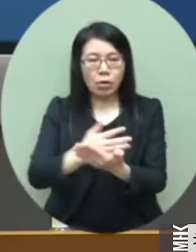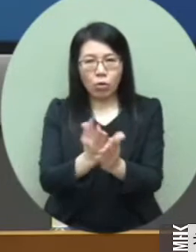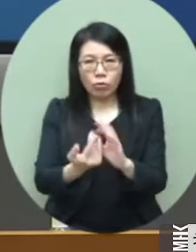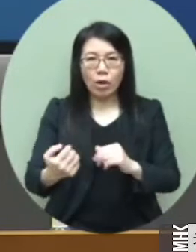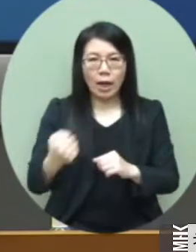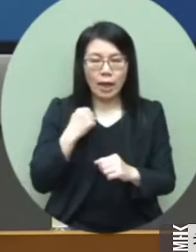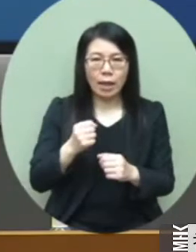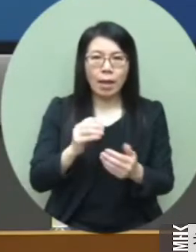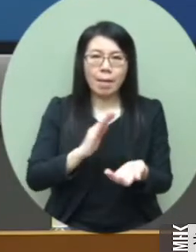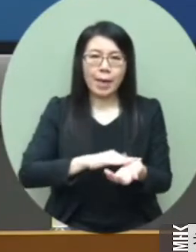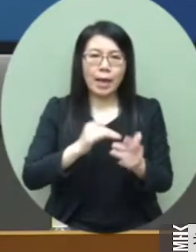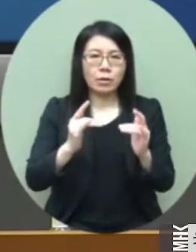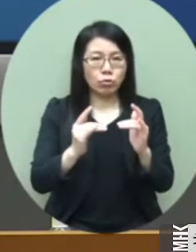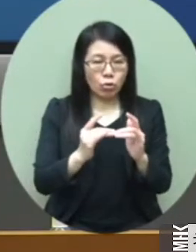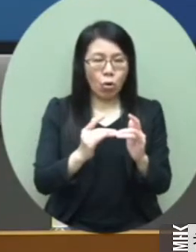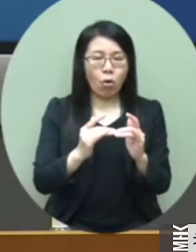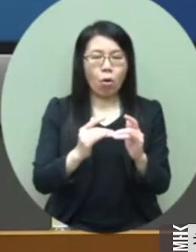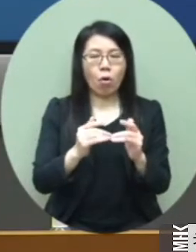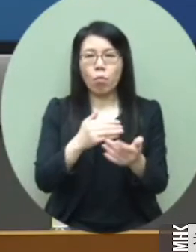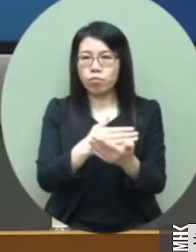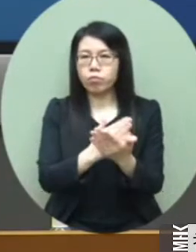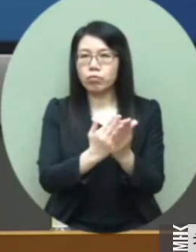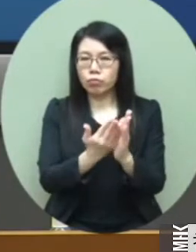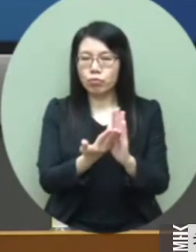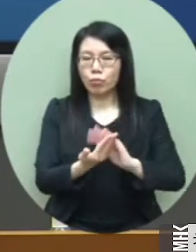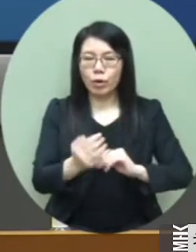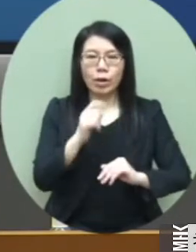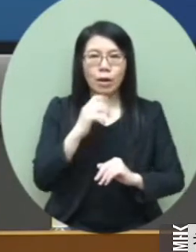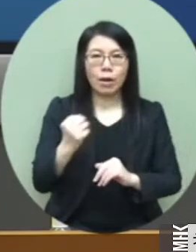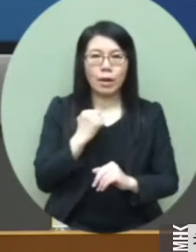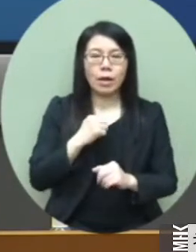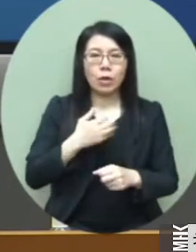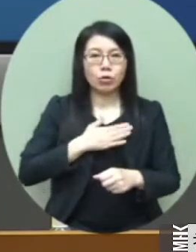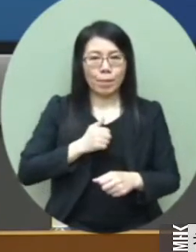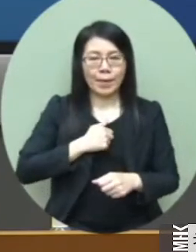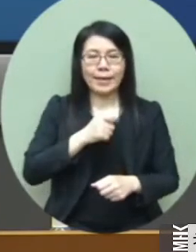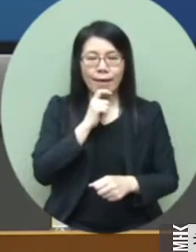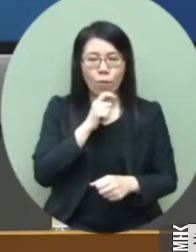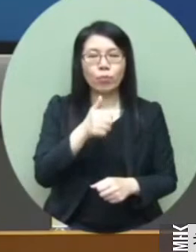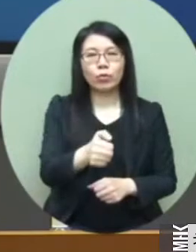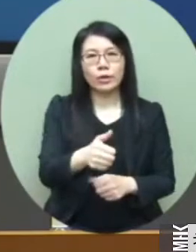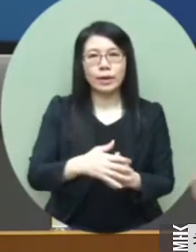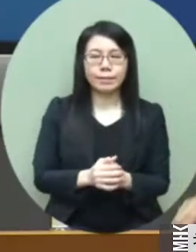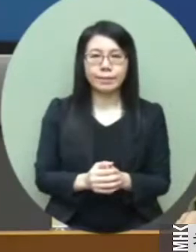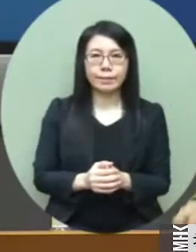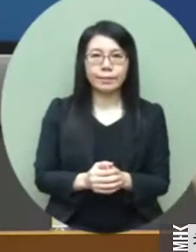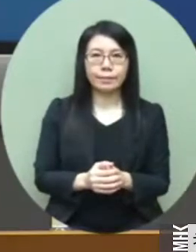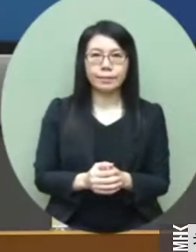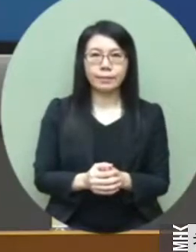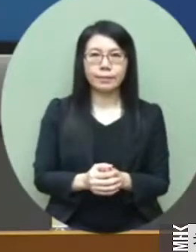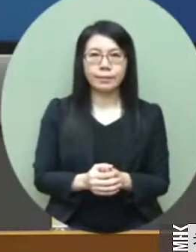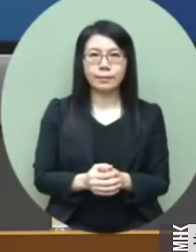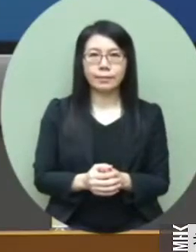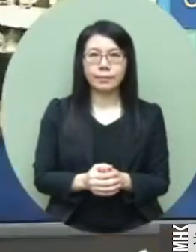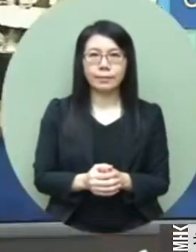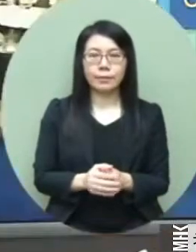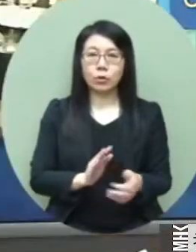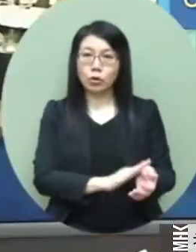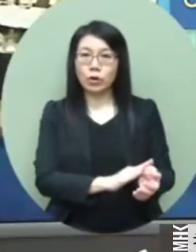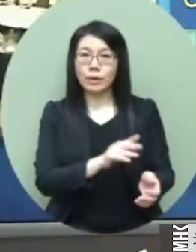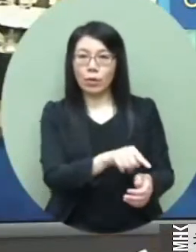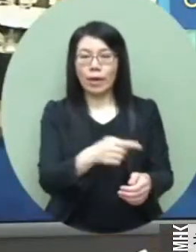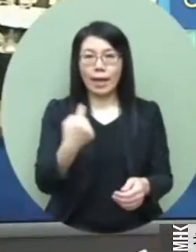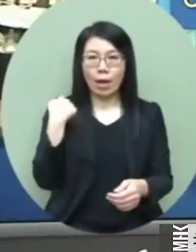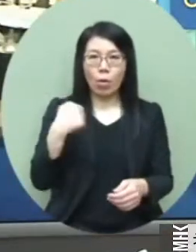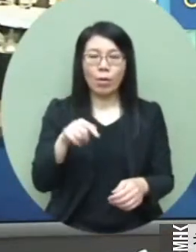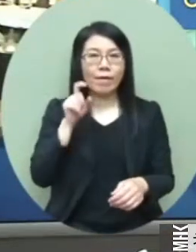等這些我們都有準備的。謝謝。 下一位記者嘅提問，我嘅左手邊後